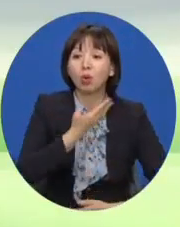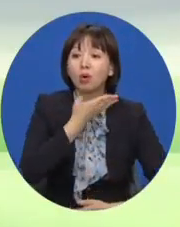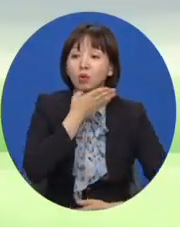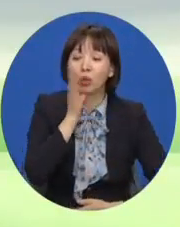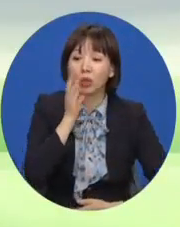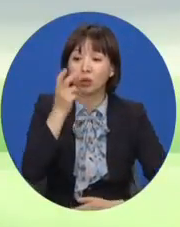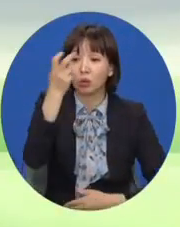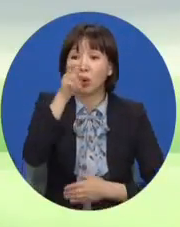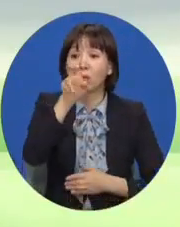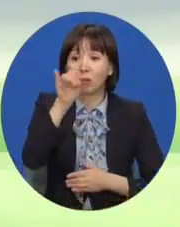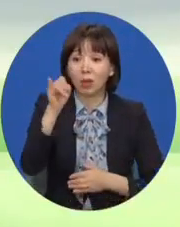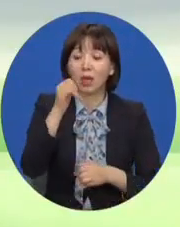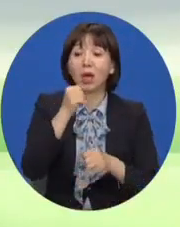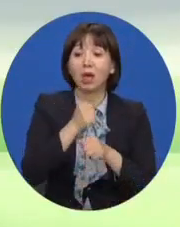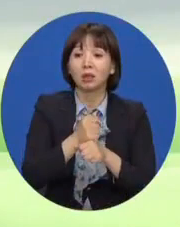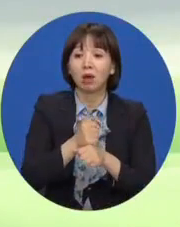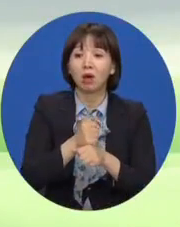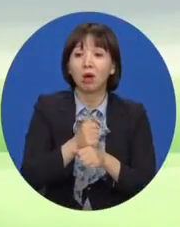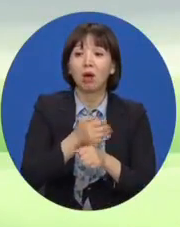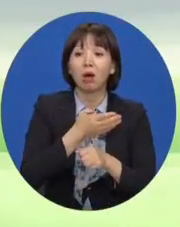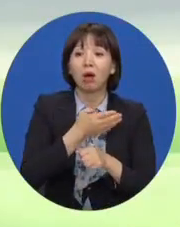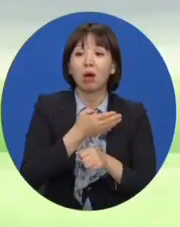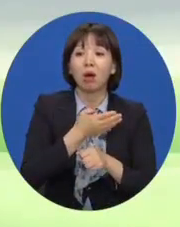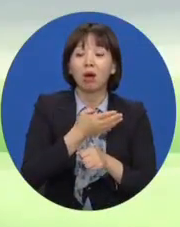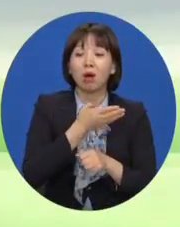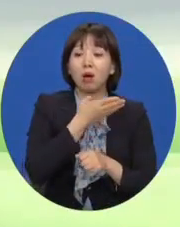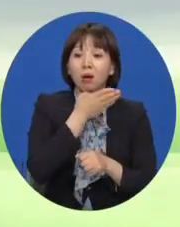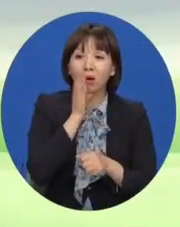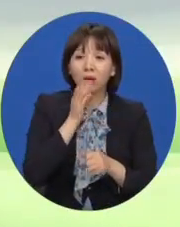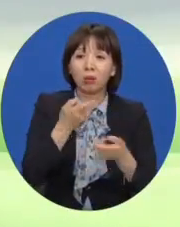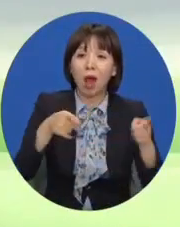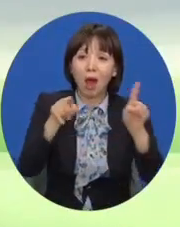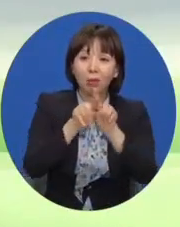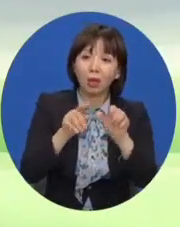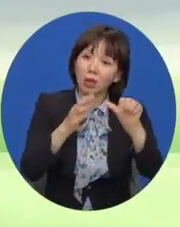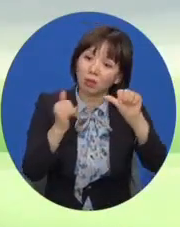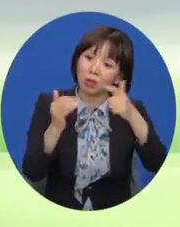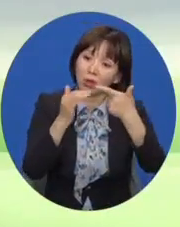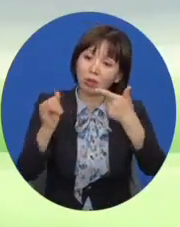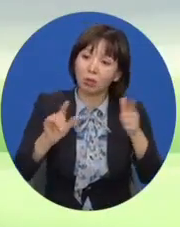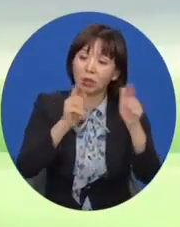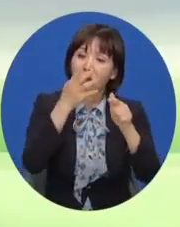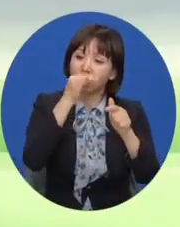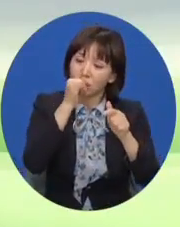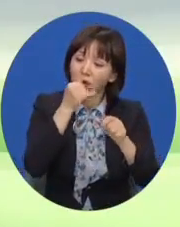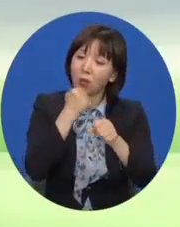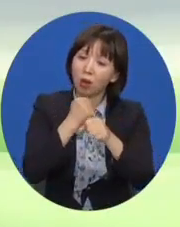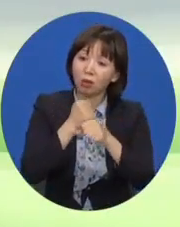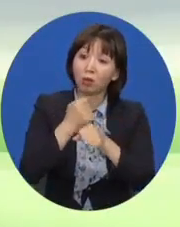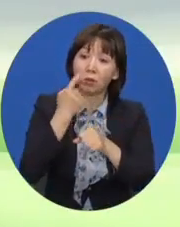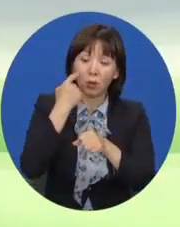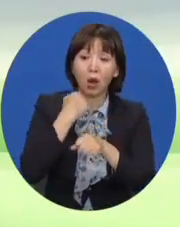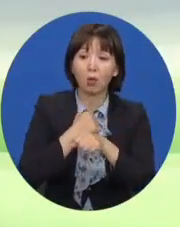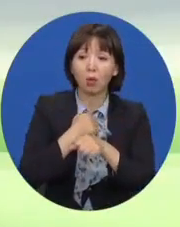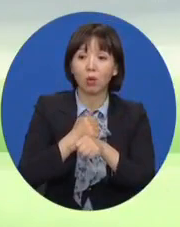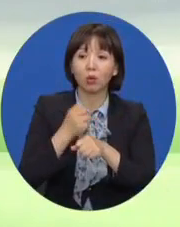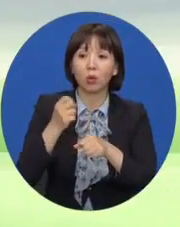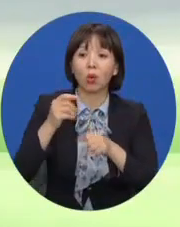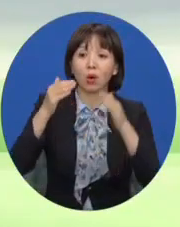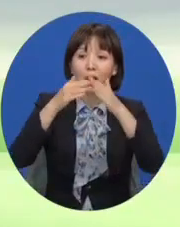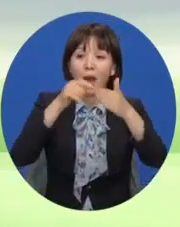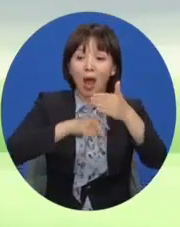시에서 지원해서 이런 어른들이 다섯 여섯 명을 공동으로 살아갈 수 있는 이런 것도 제공하고 또 어떤 그 아까 말씀드린 가내공업